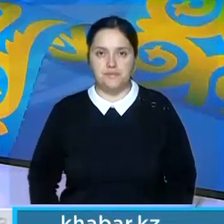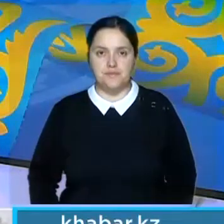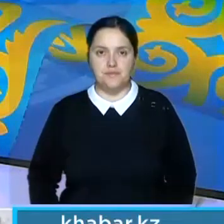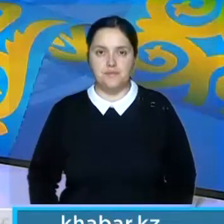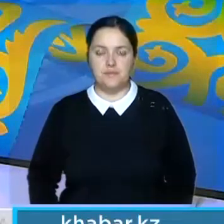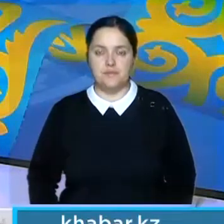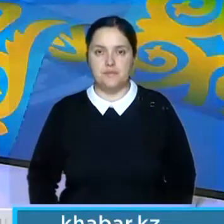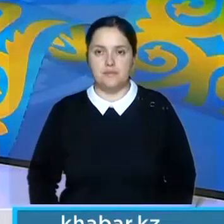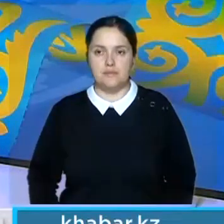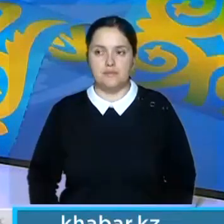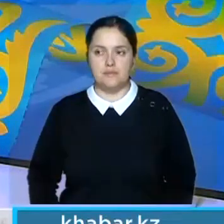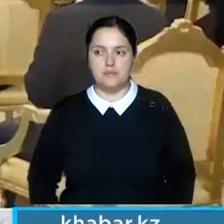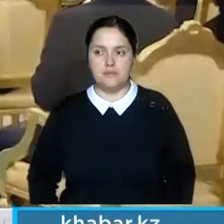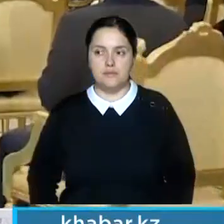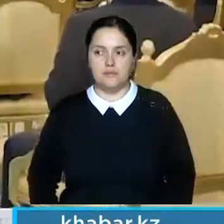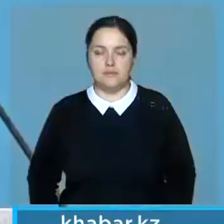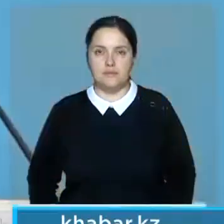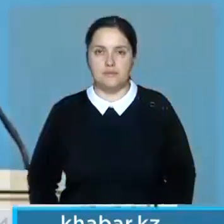Кумыспаева.